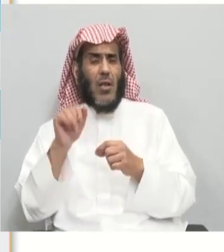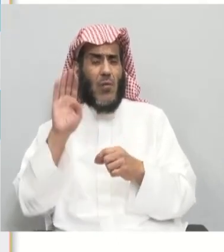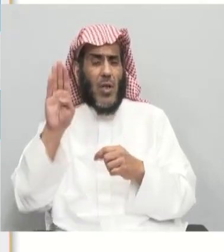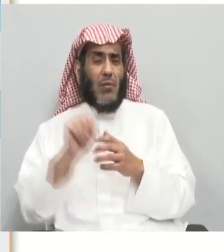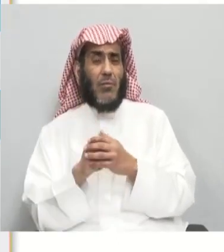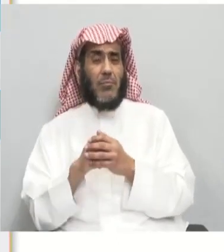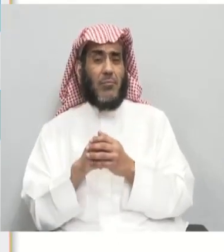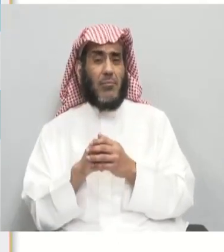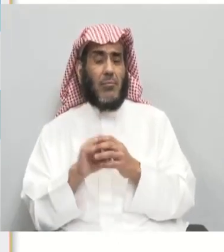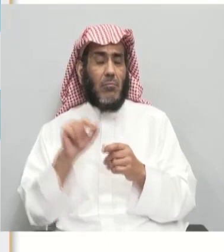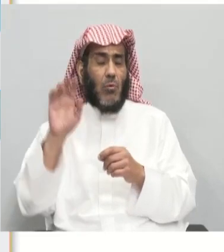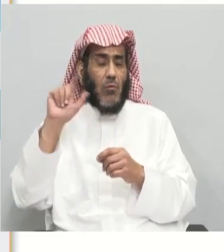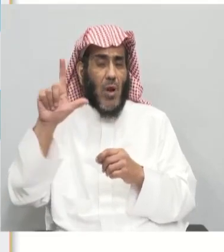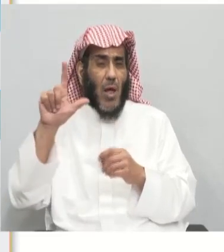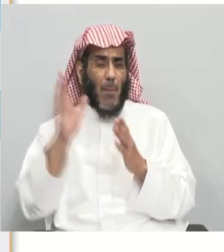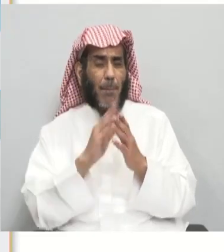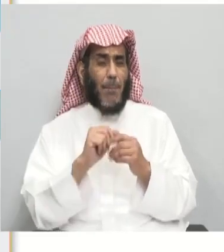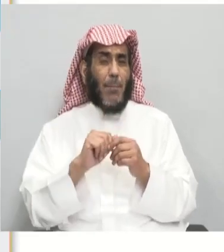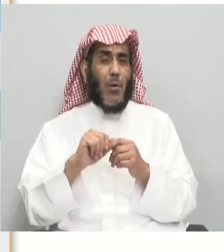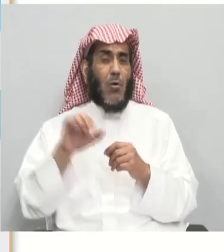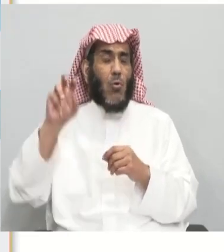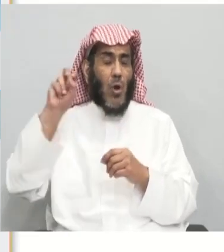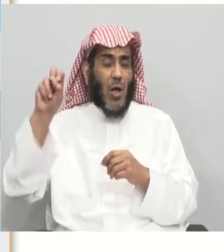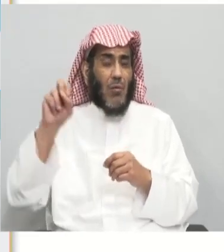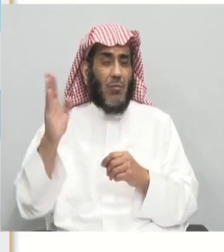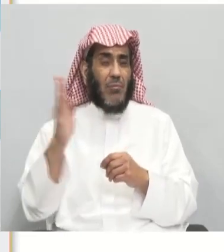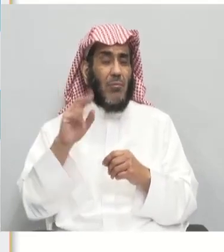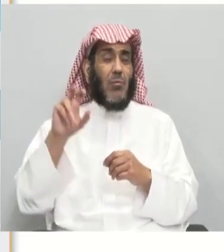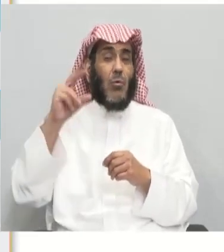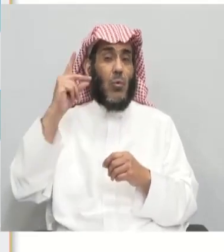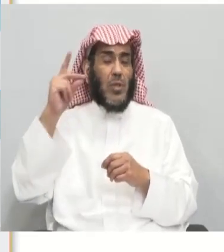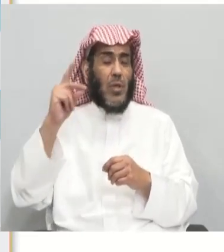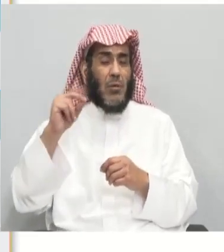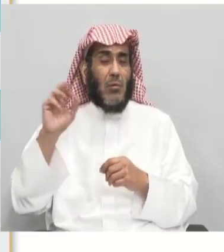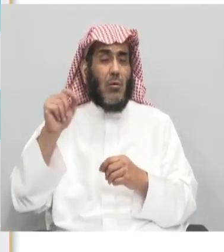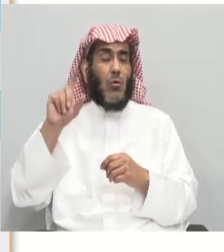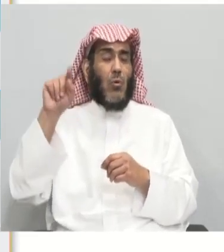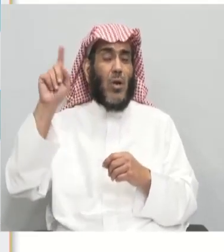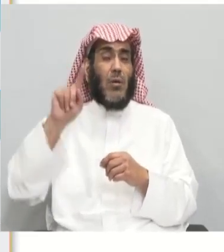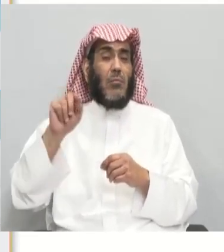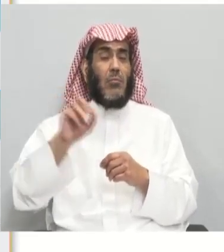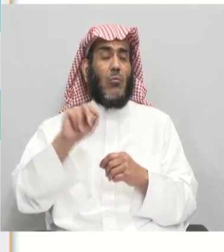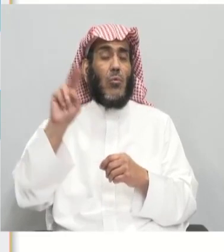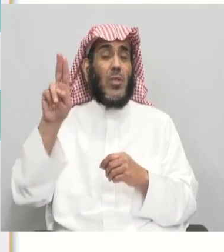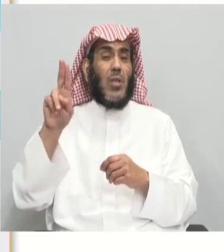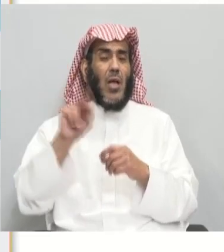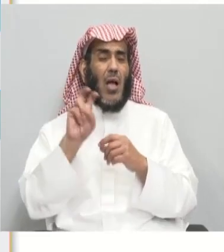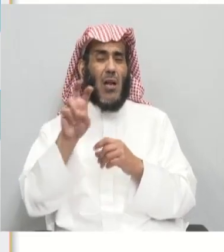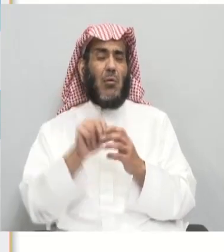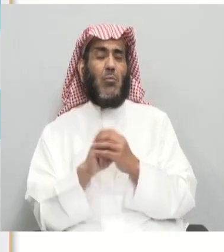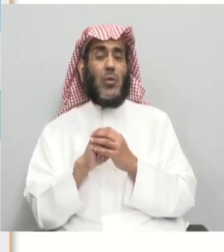الكاف وحرف اللام وحرف القاف والطاء والراء والتاء